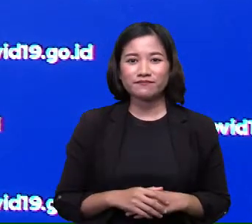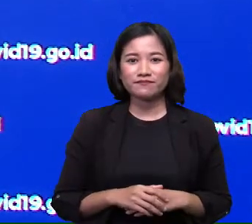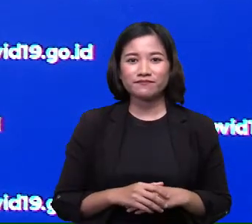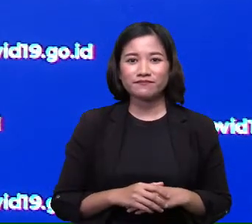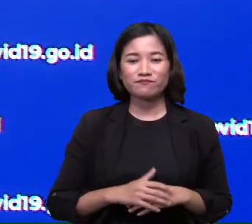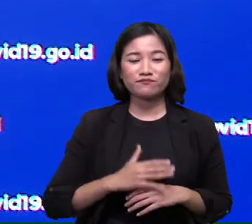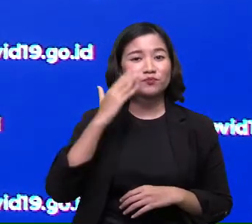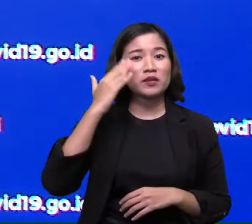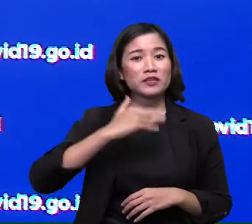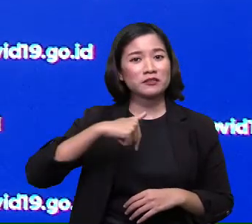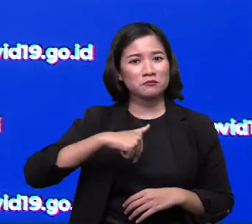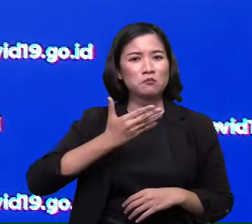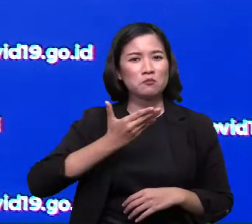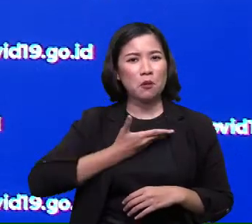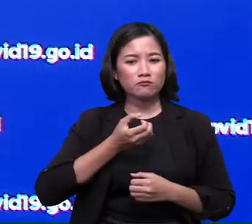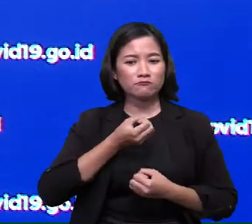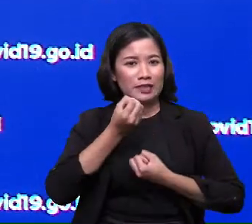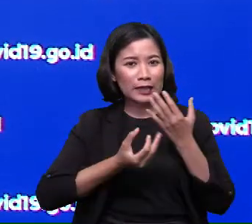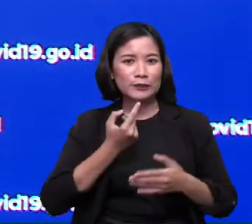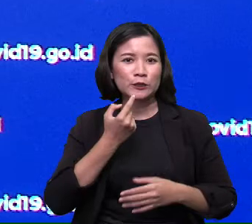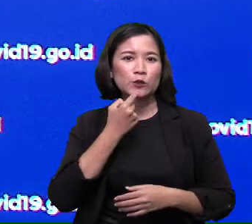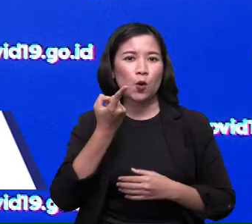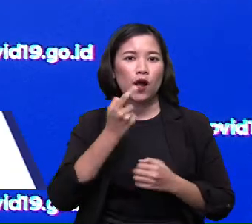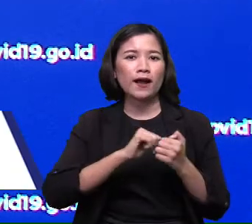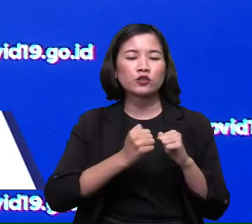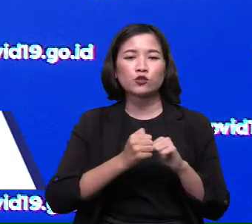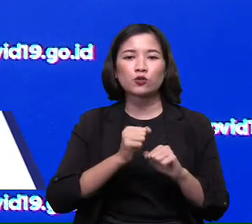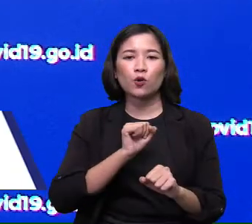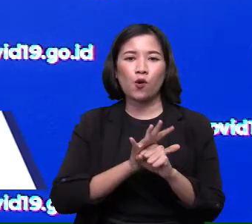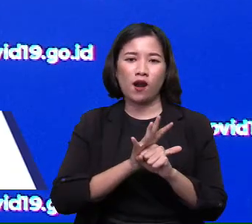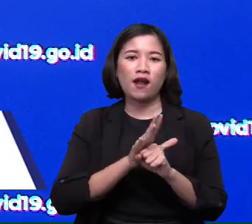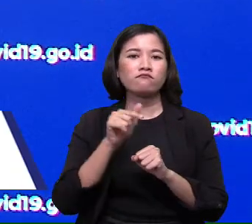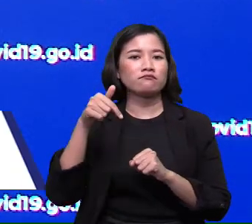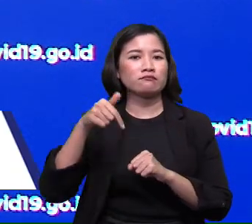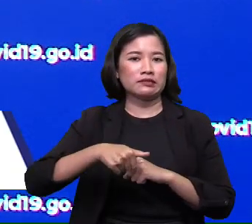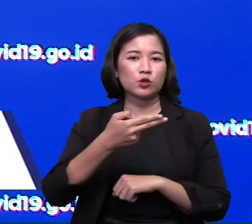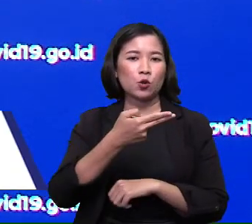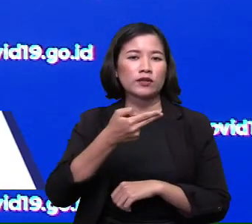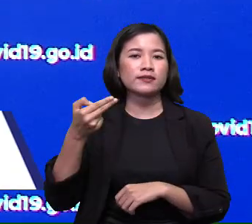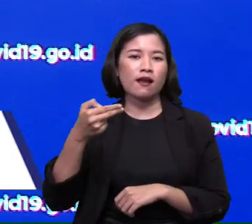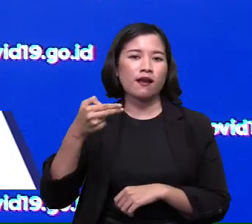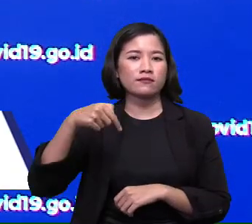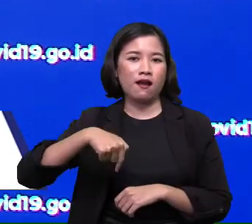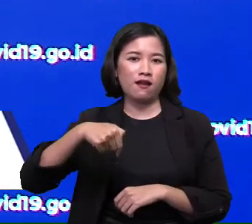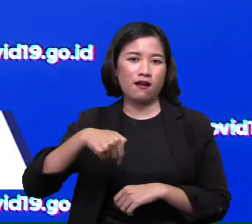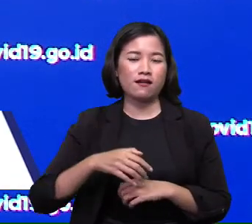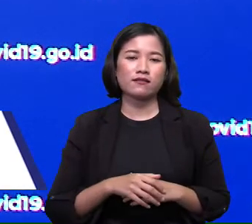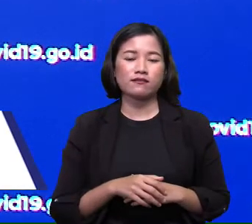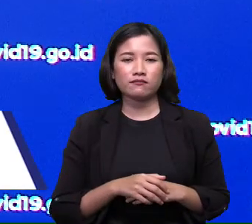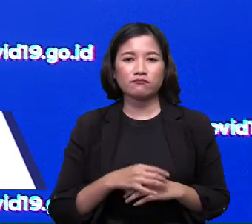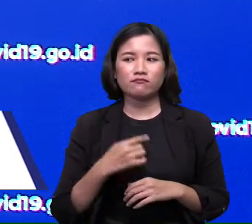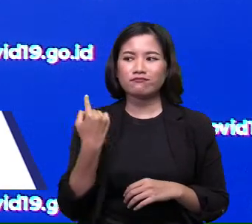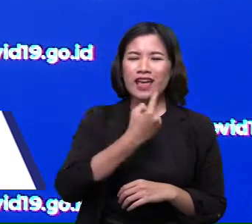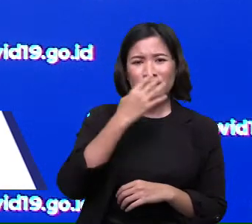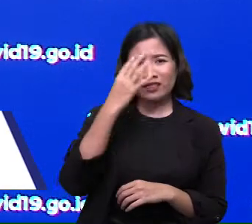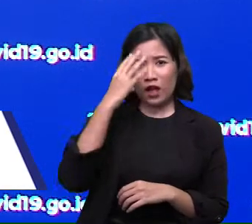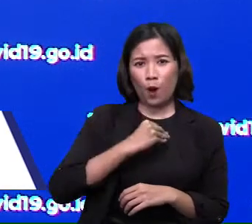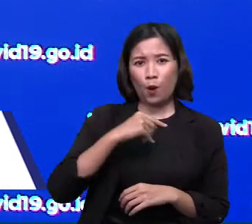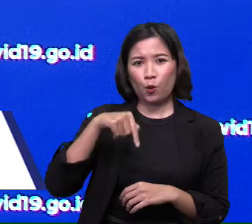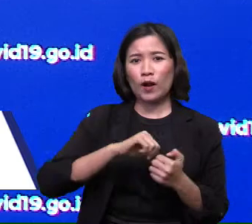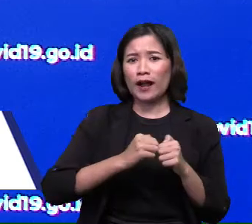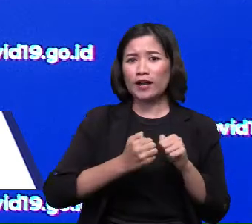menyampaikan perkembangan penanganan coffee 19 di Indonesia terkini seperti yang kita ketahui sama-sama bahwa